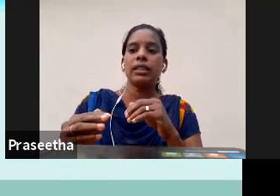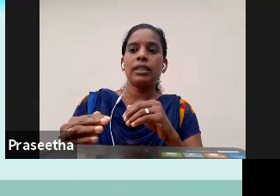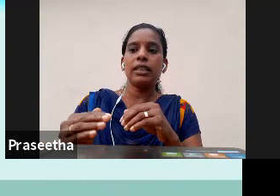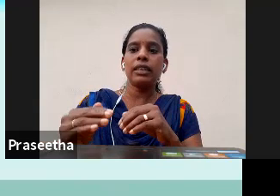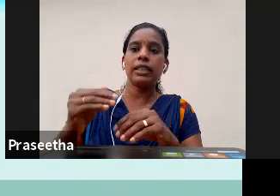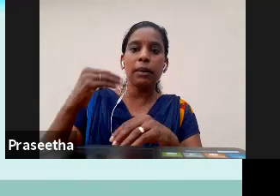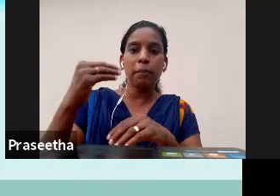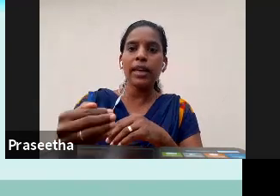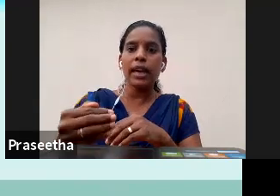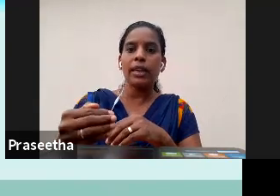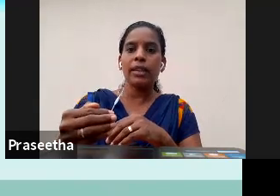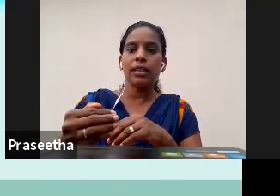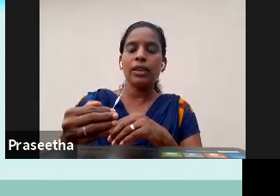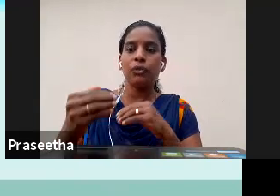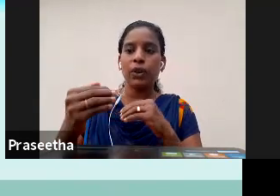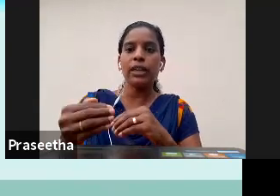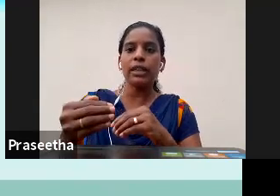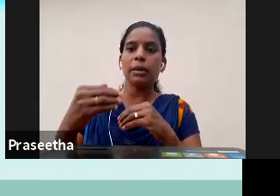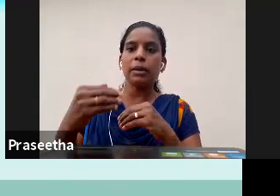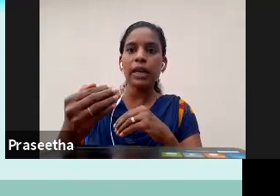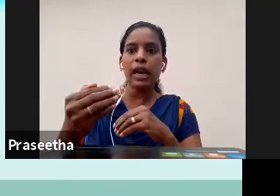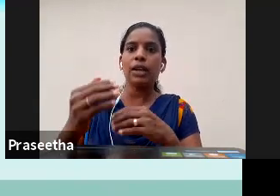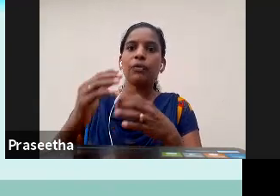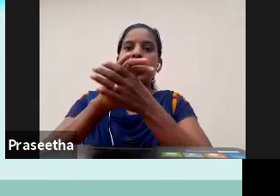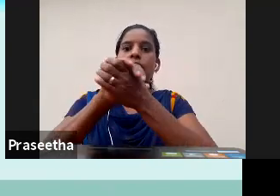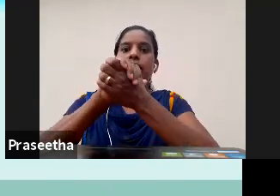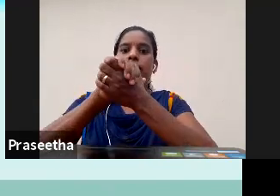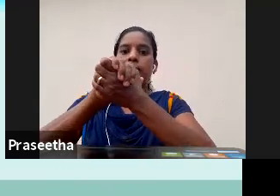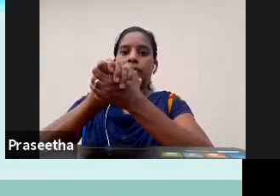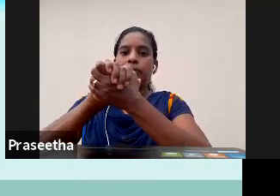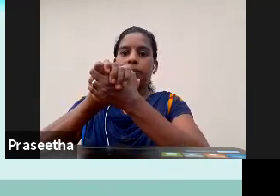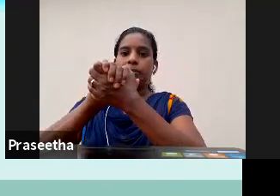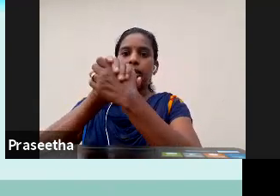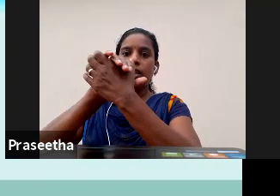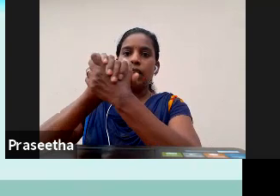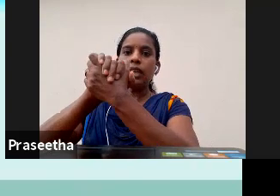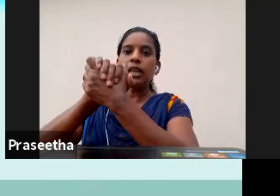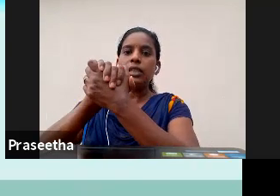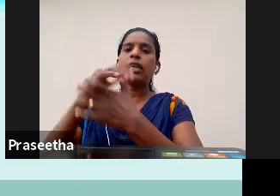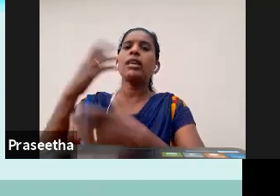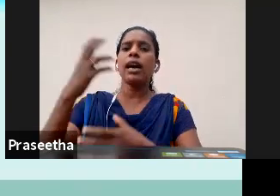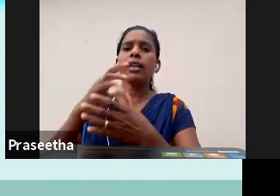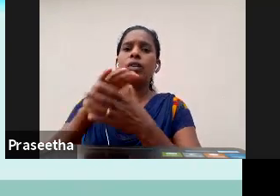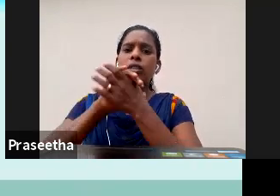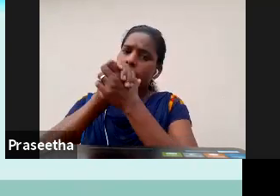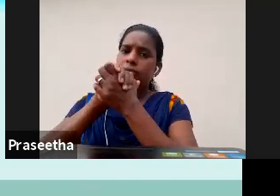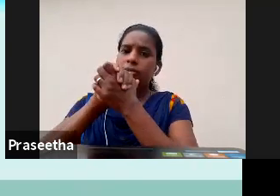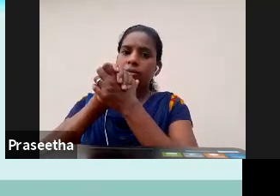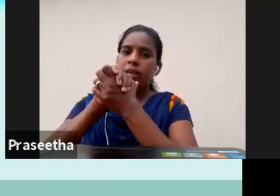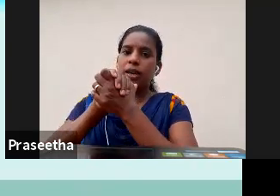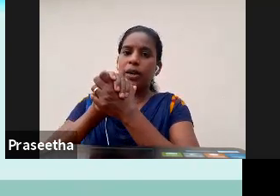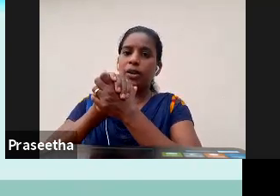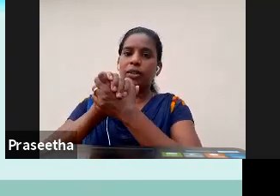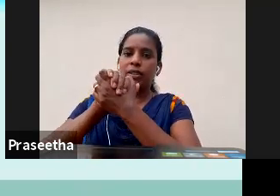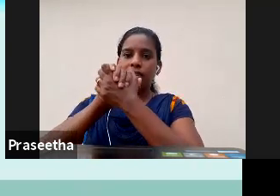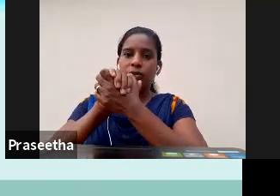എന്നുള്ളത് ജപ്പാൻകാര് ഫ്രണ്ട്, ജപ്പാൻകാരുടെ ഫ്രണ്ട് ഇതാണ്. ഇങ്ങനെ കാണിച്ച ആരാന്ന് വെച്ചാ